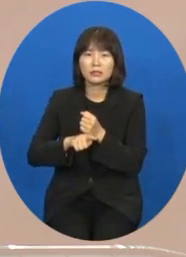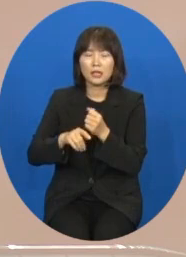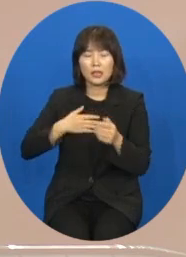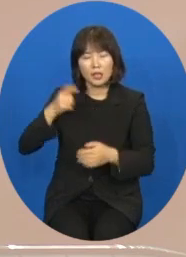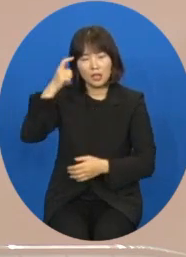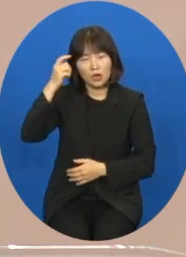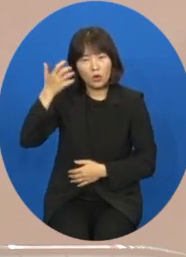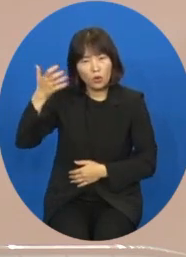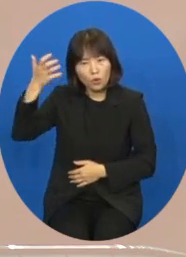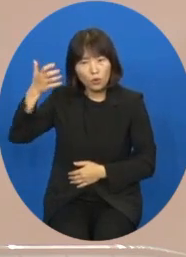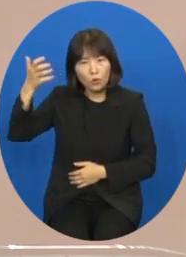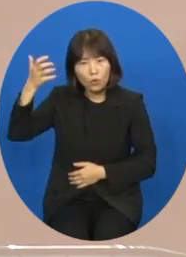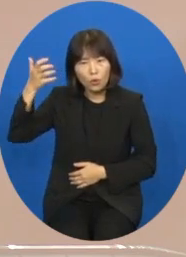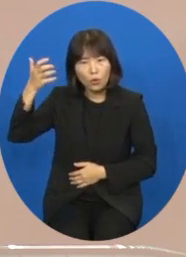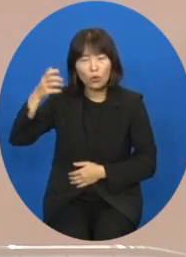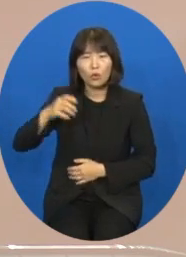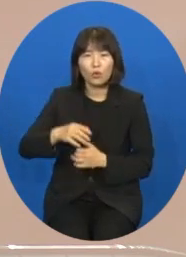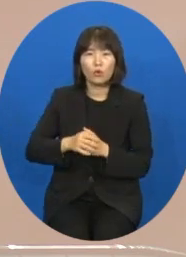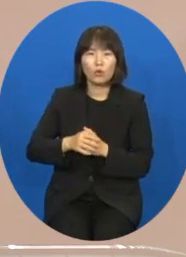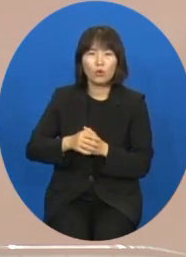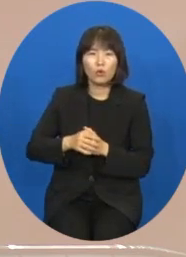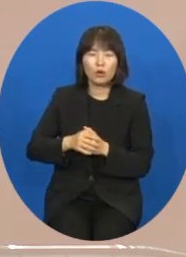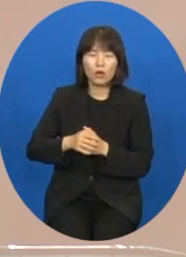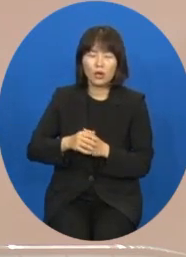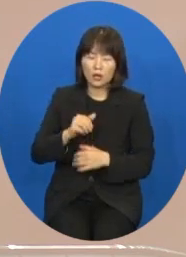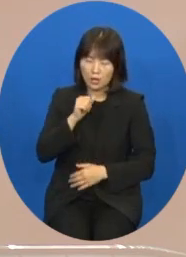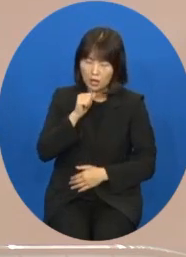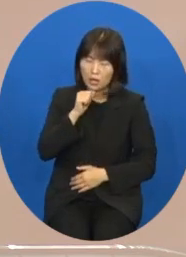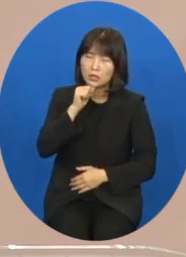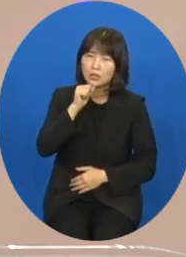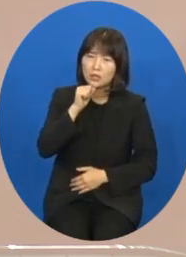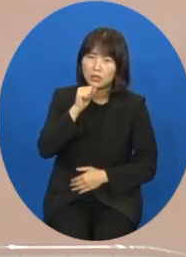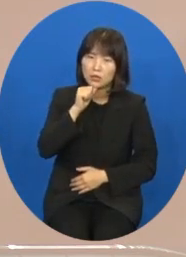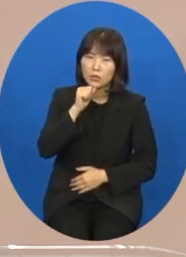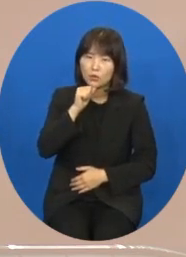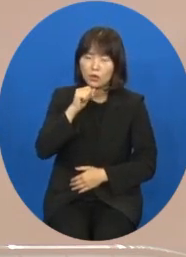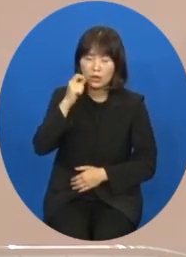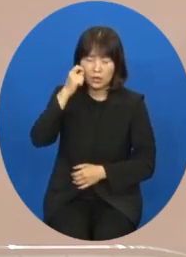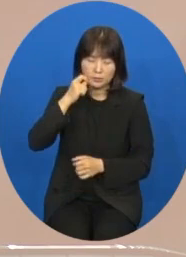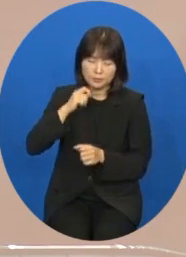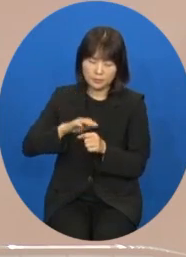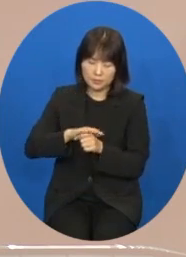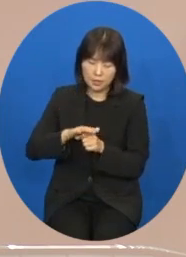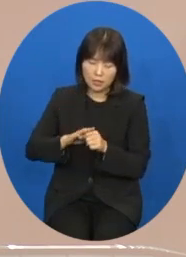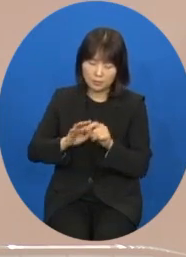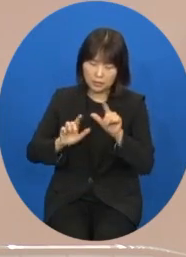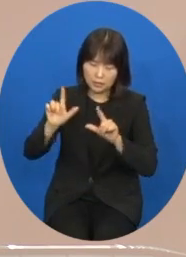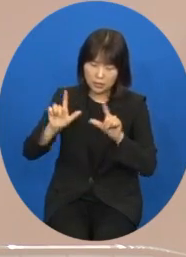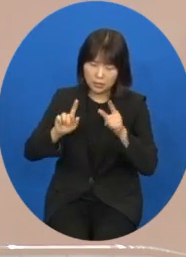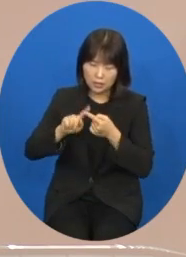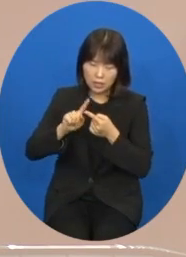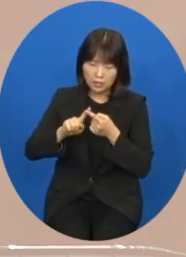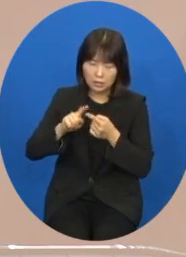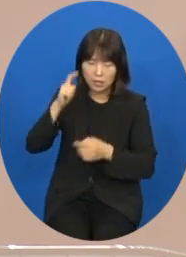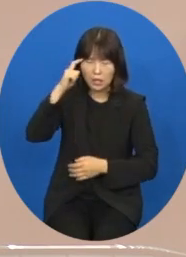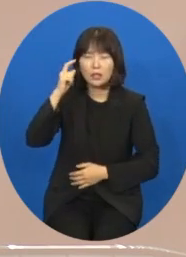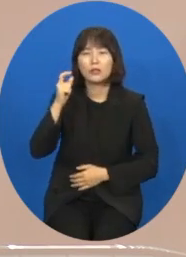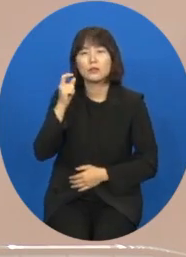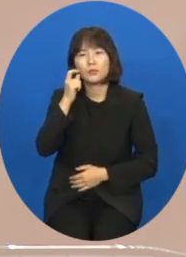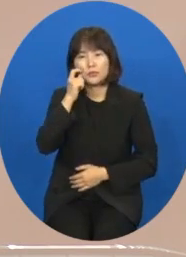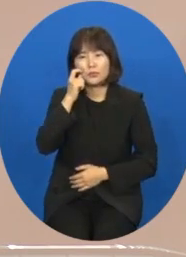영혼이 얼마나 궁핍하고 얼마나 가난하고 얼마나 비참한 상태에 있는지를 전혀 인식을 못한다는